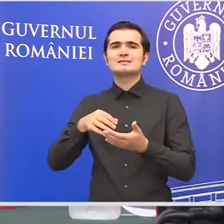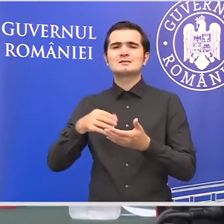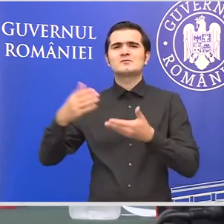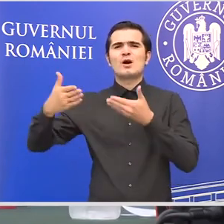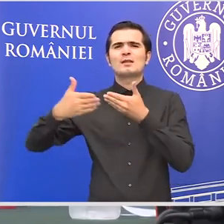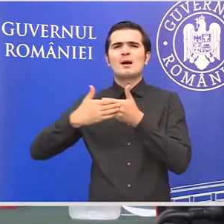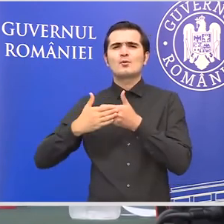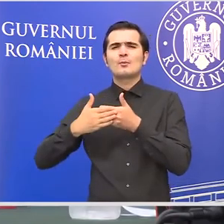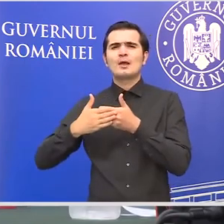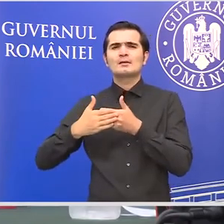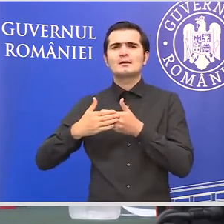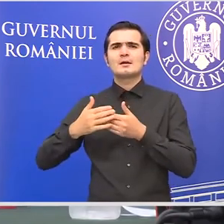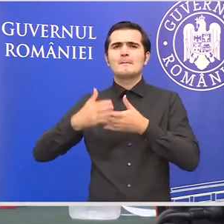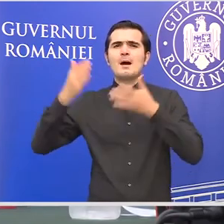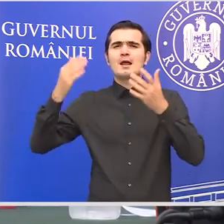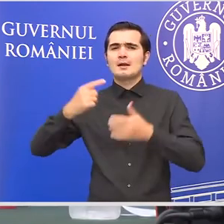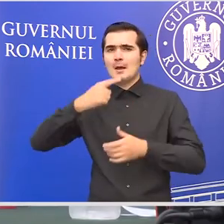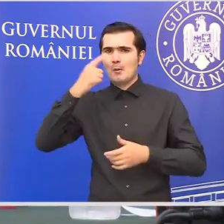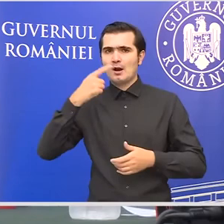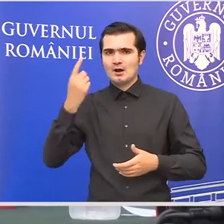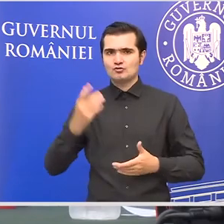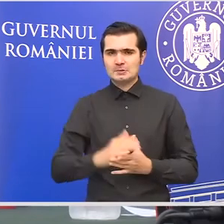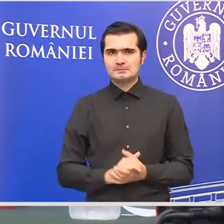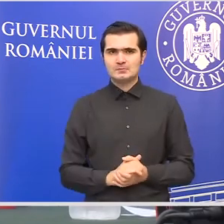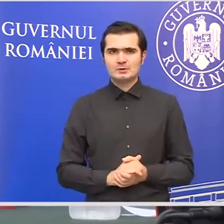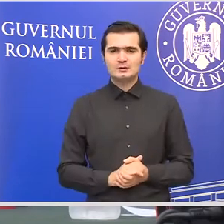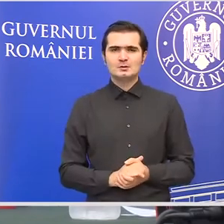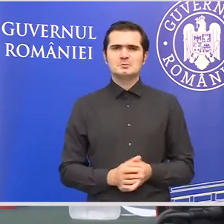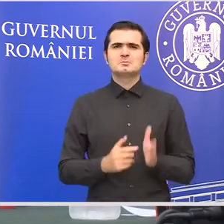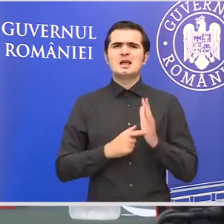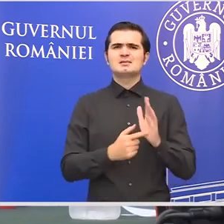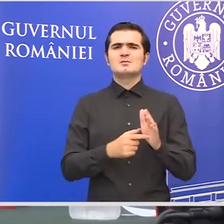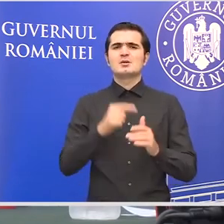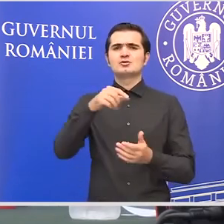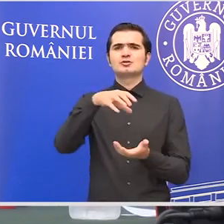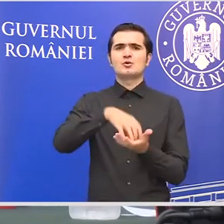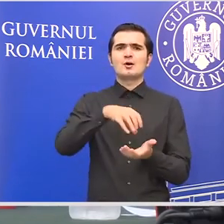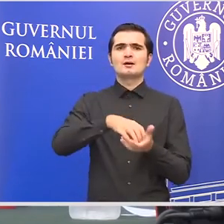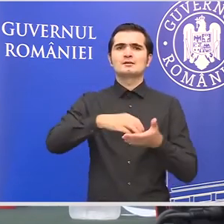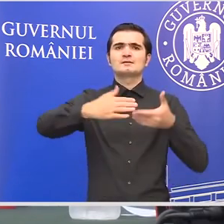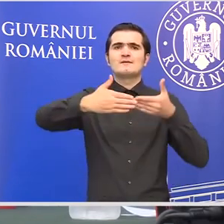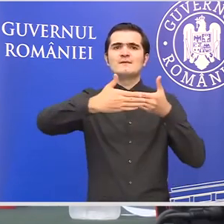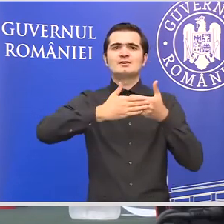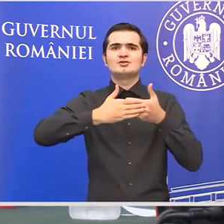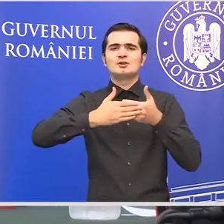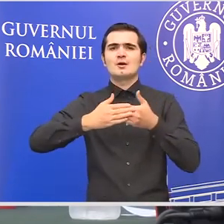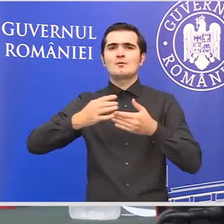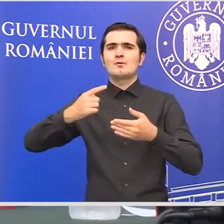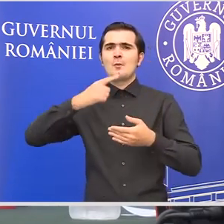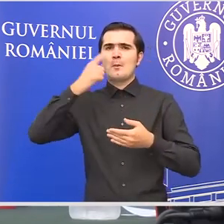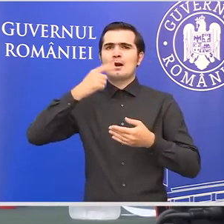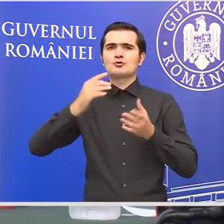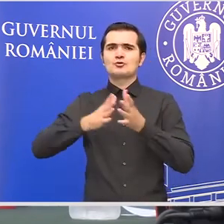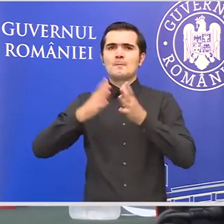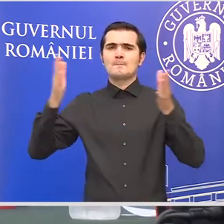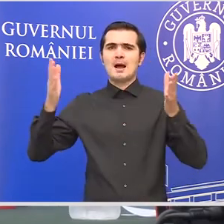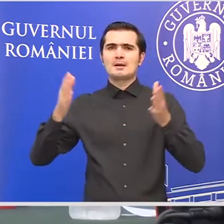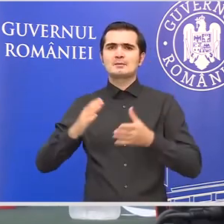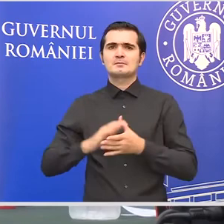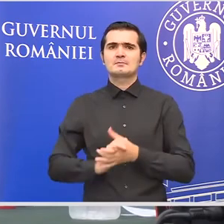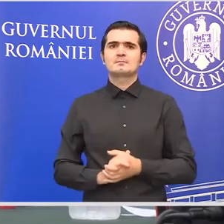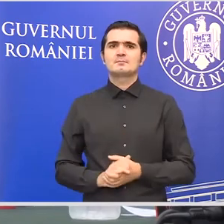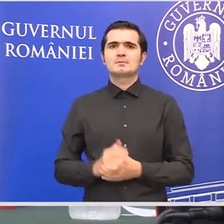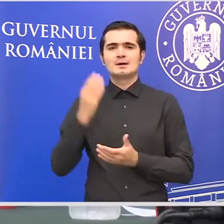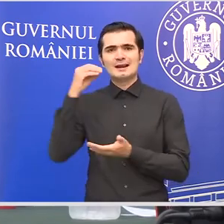marilor aglomerări urbane, marilor orașe, sunt practic localitățile învecinate cu municipiile reședință